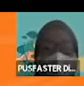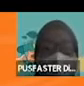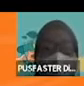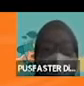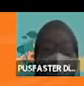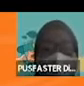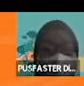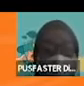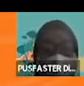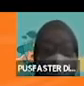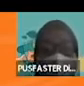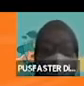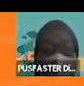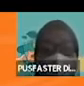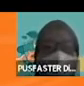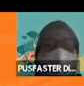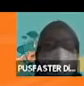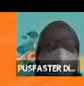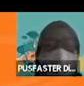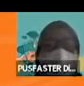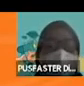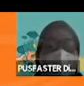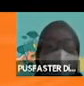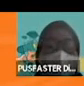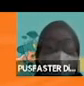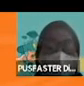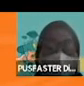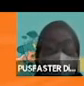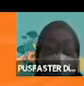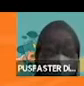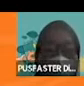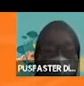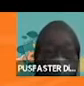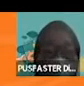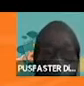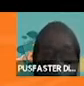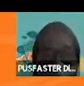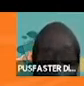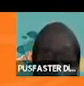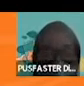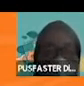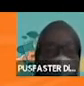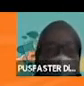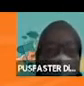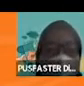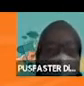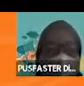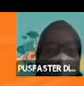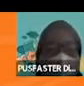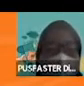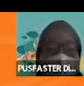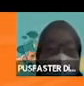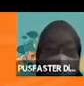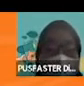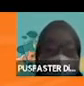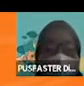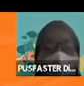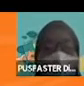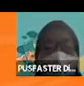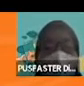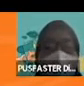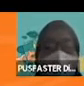ah mengenai instrumen ekonomi lingkungan Lalu ada juga yang terbaru ia pengantin adalah tahu